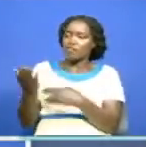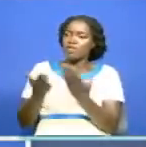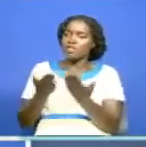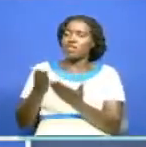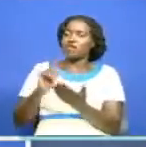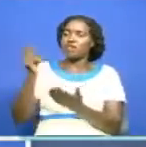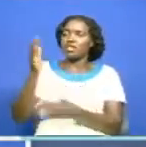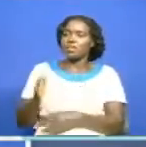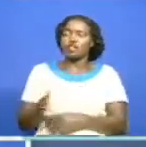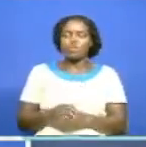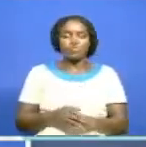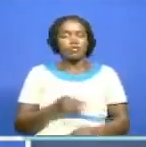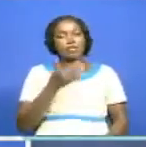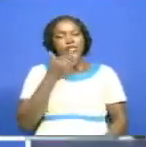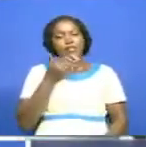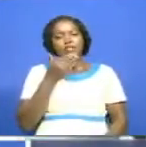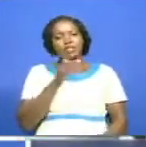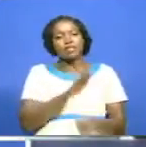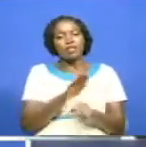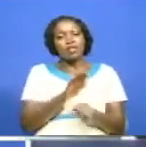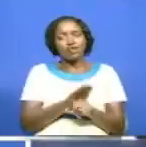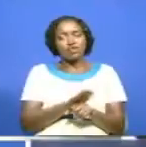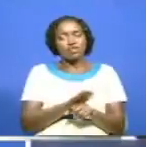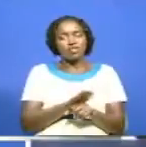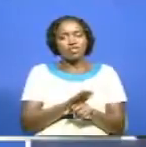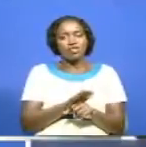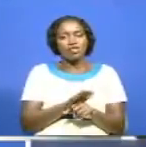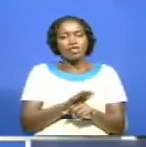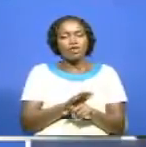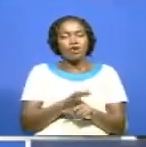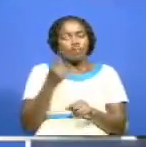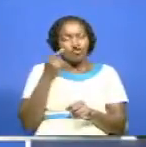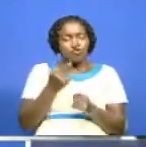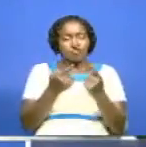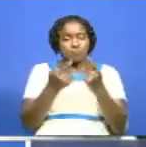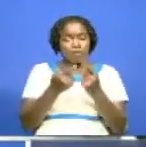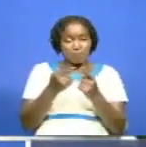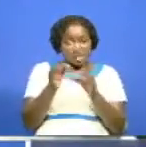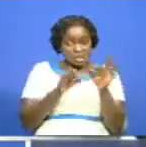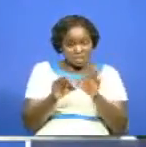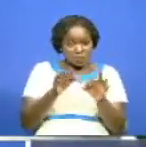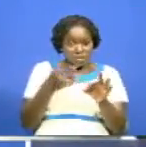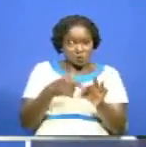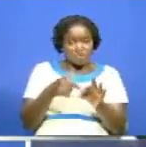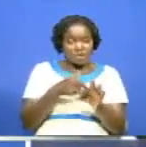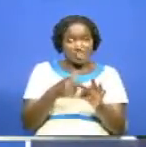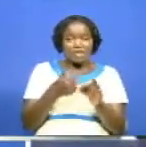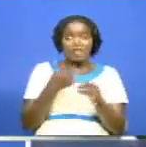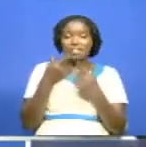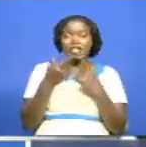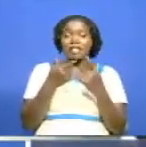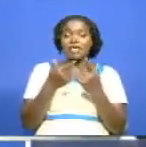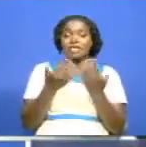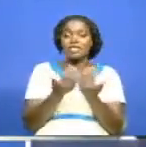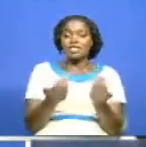Wakenya. Shukrani sana Bwana Peterson Washira kwa kutuwekea mambo wazi na kuweza kutufumbulia masuala hayo